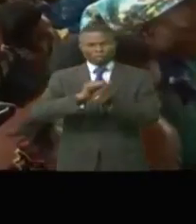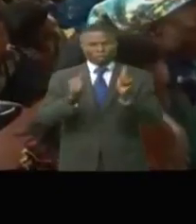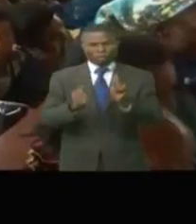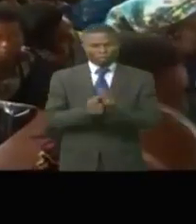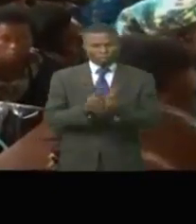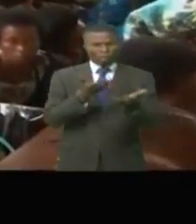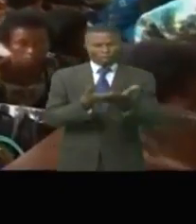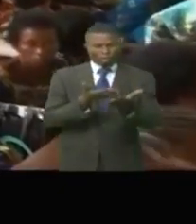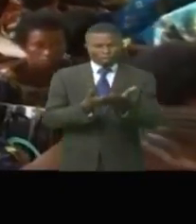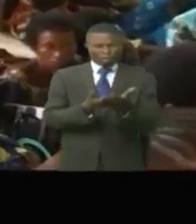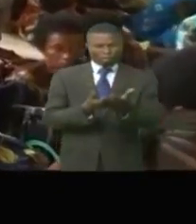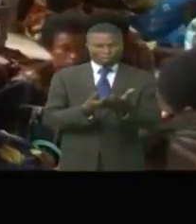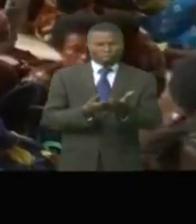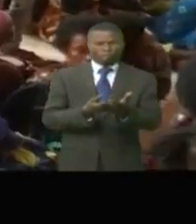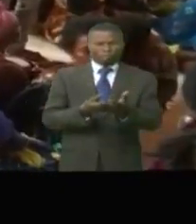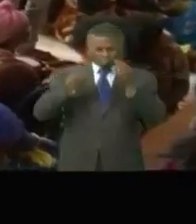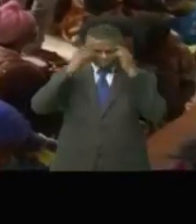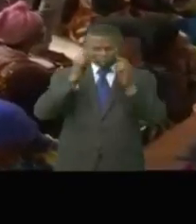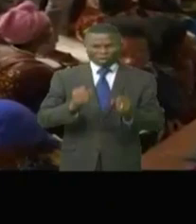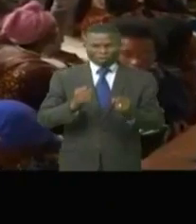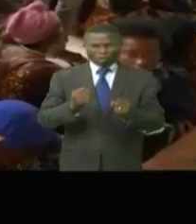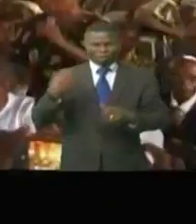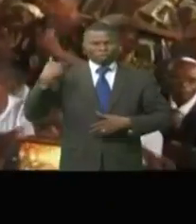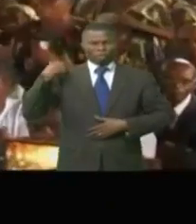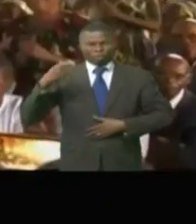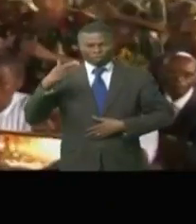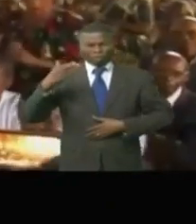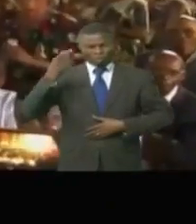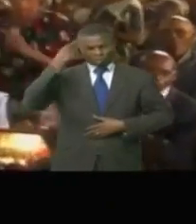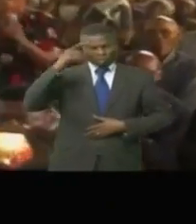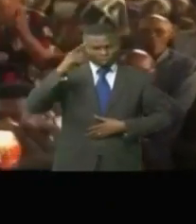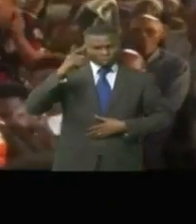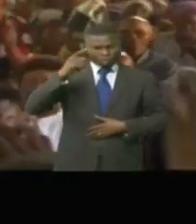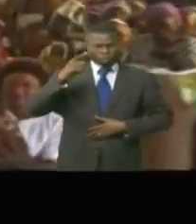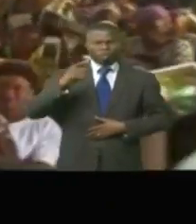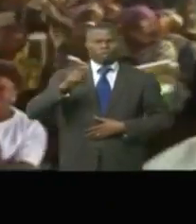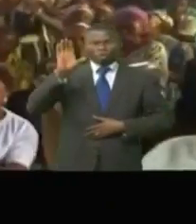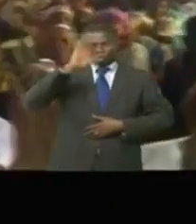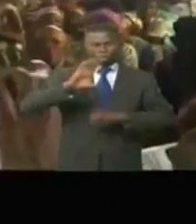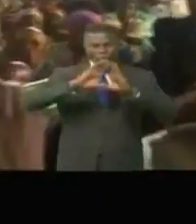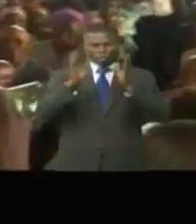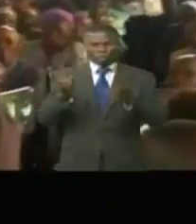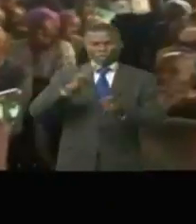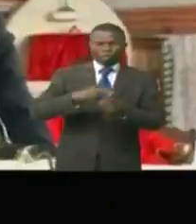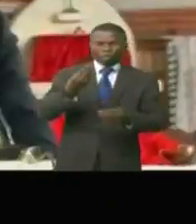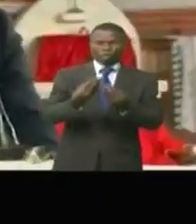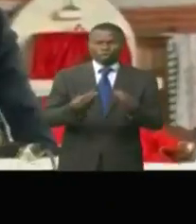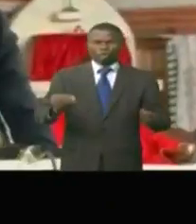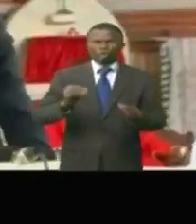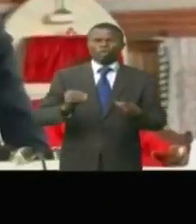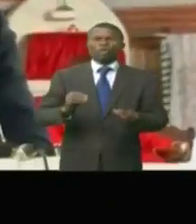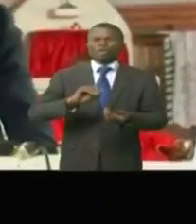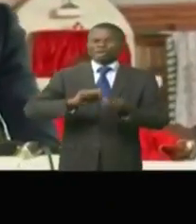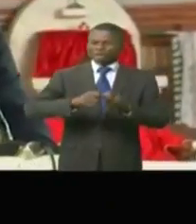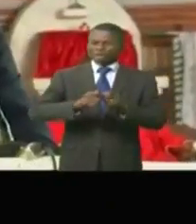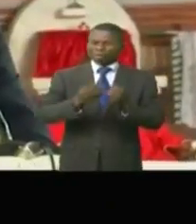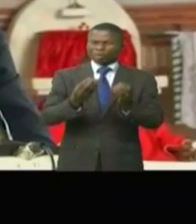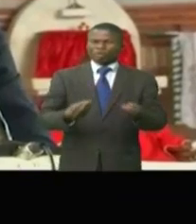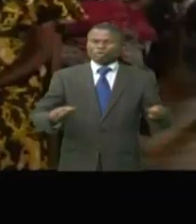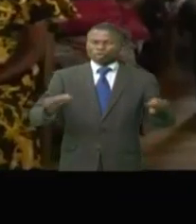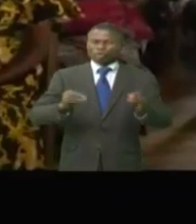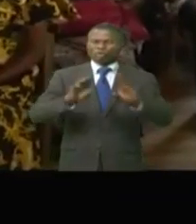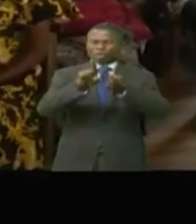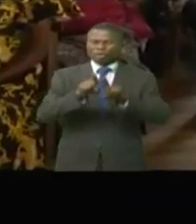Tis Mémoire, a pris une grande décision d'État pour devoir à toutes ces victimes une réparation collective ou individuelle.